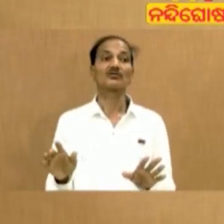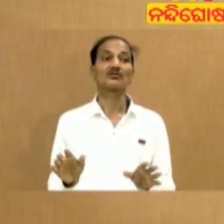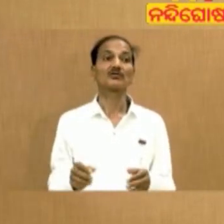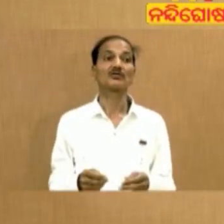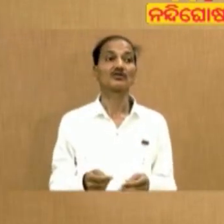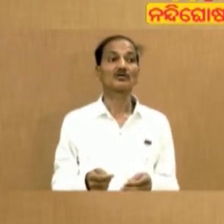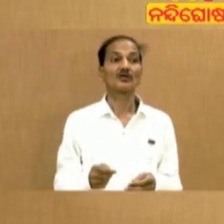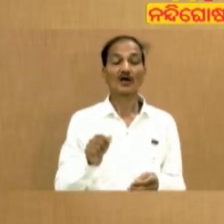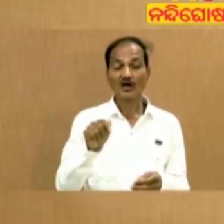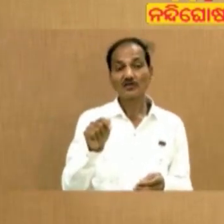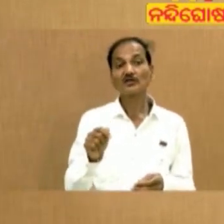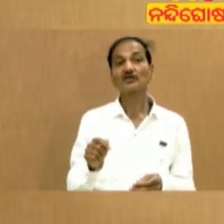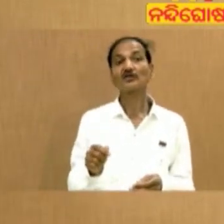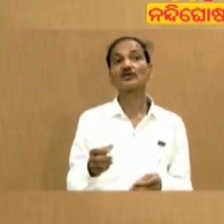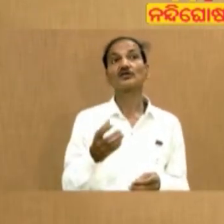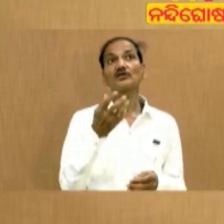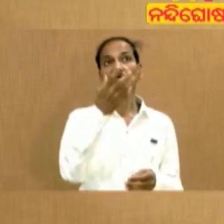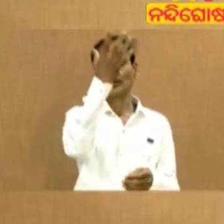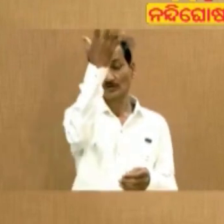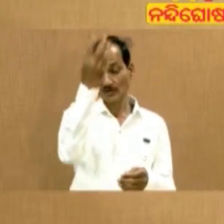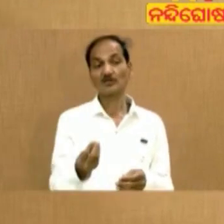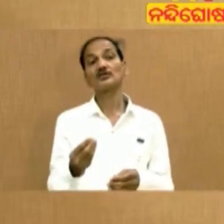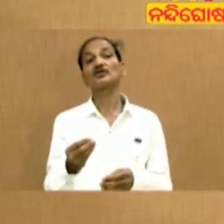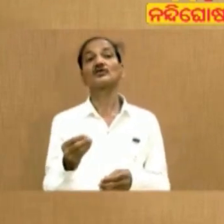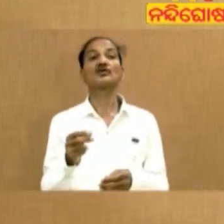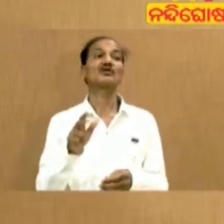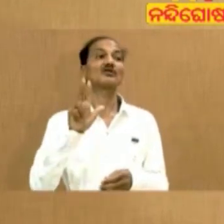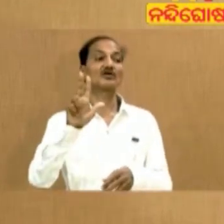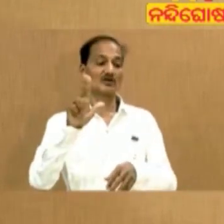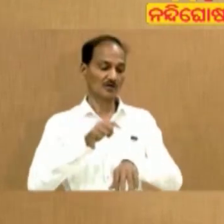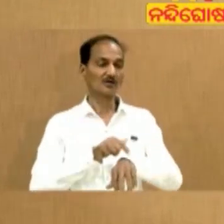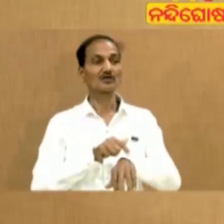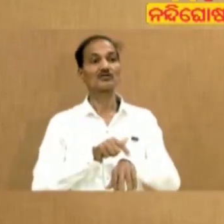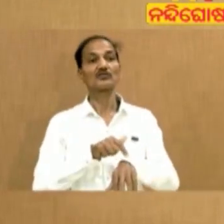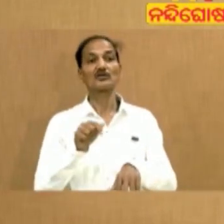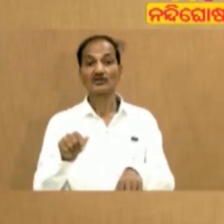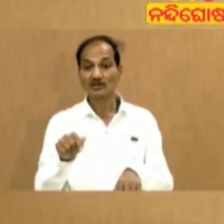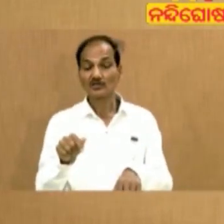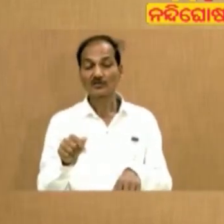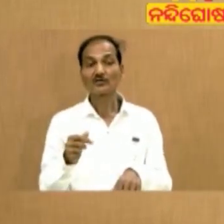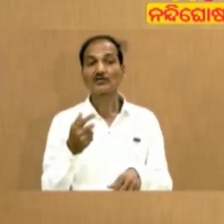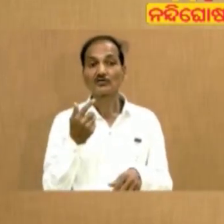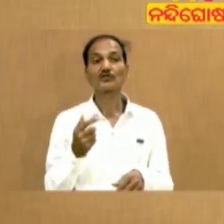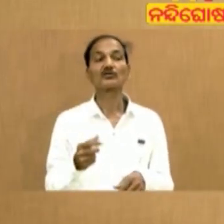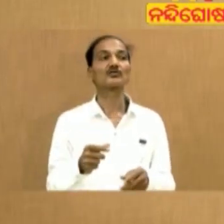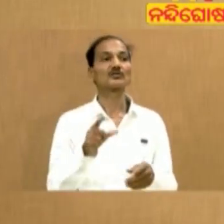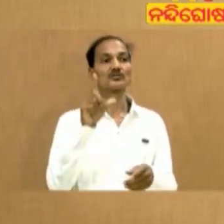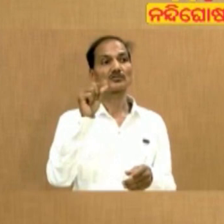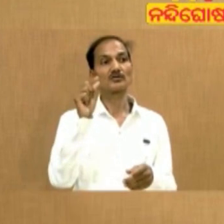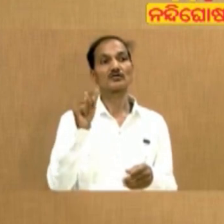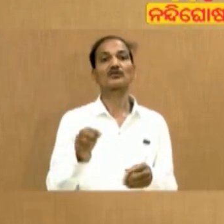କେଉଁଠି ଜାରି ହେଲା ସେ ବିଷୟରେ ମୁଁ ଆପଣଙ୍କୁ ସମ୍ୟକ ଧାରଣା ଦେବାକୁ ଚାହିଁବି। ପ୍ରଥମେ ହେଲା ଭୁବନେଶ୍ୱର